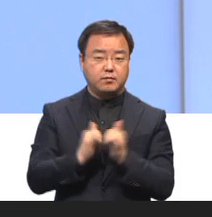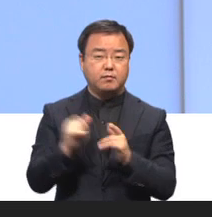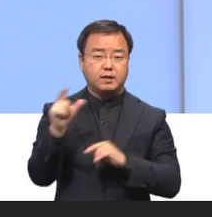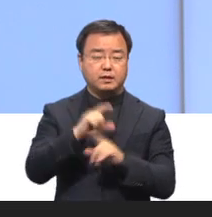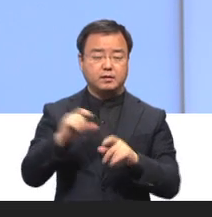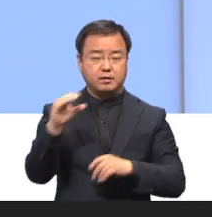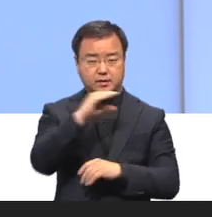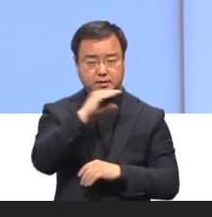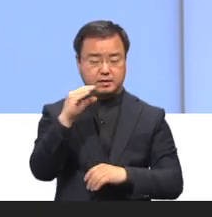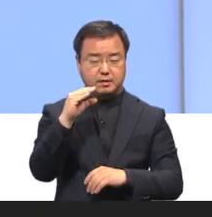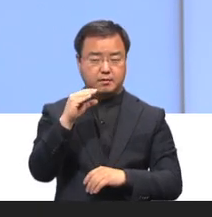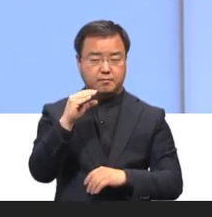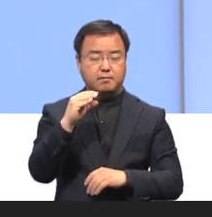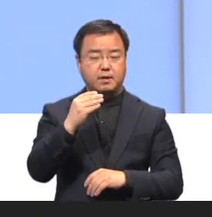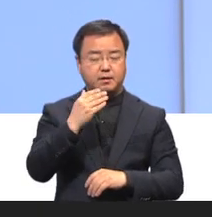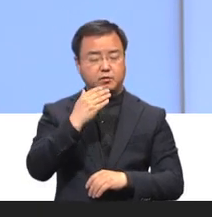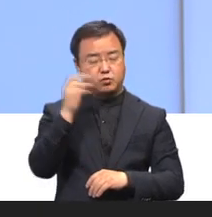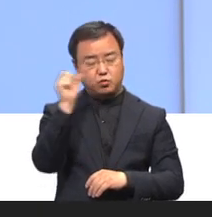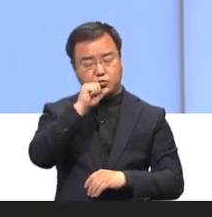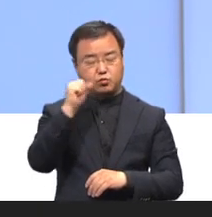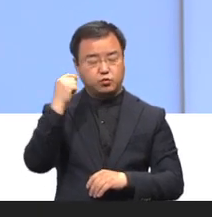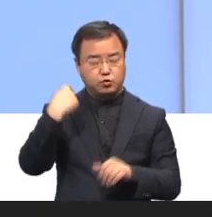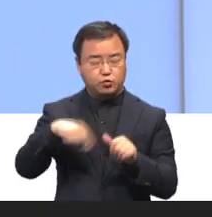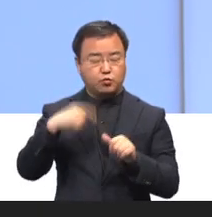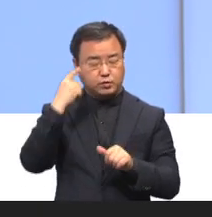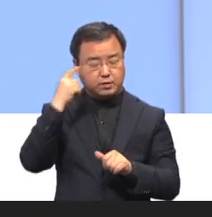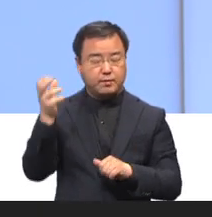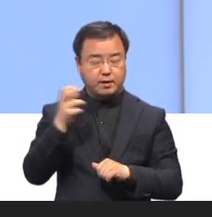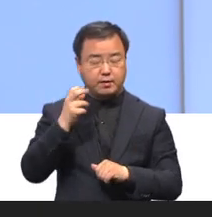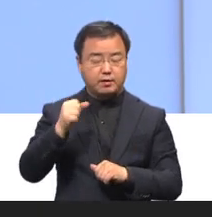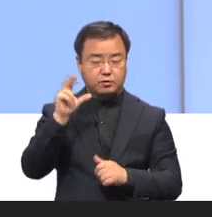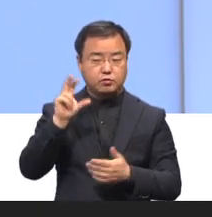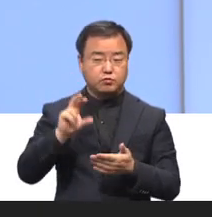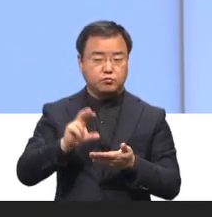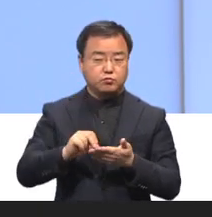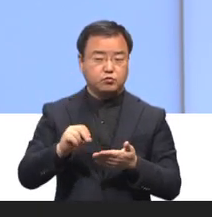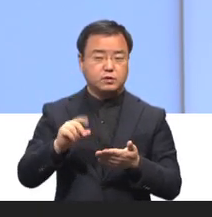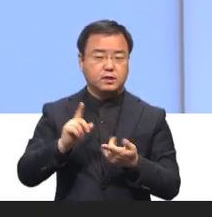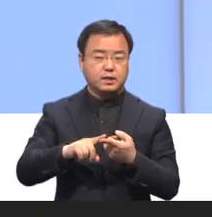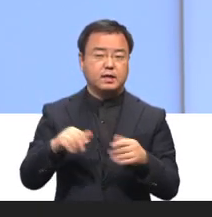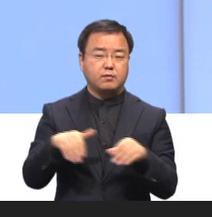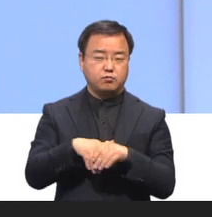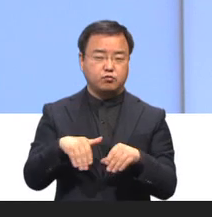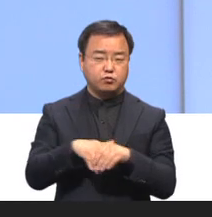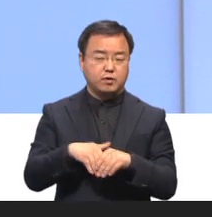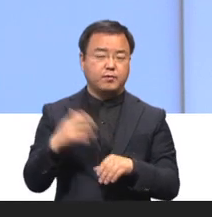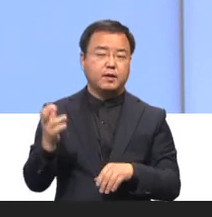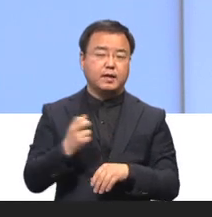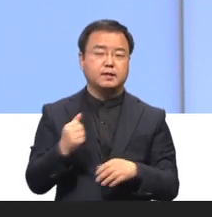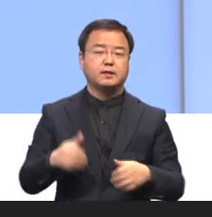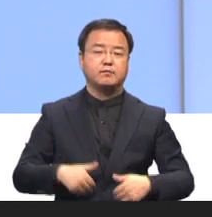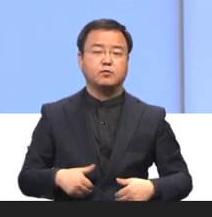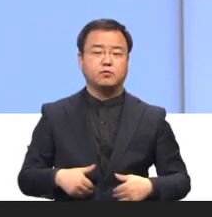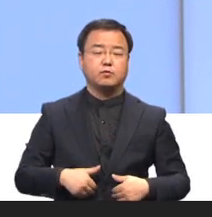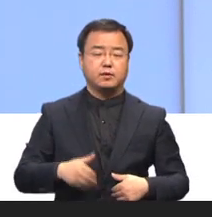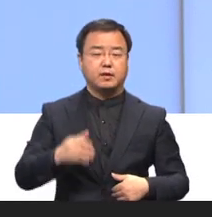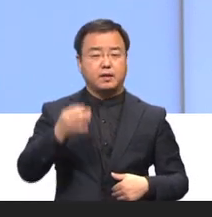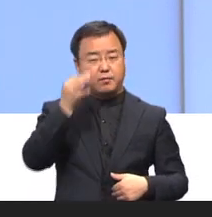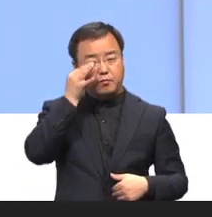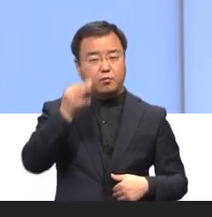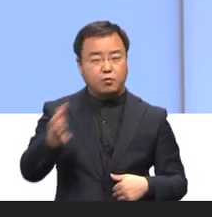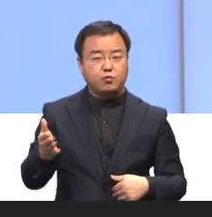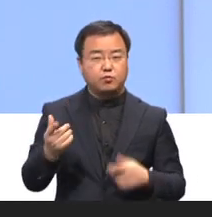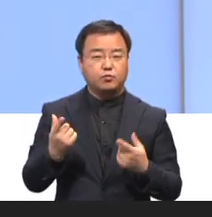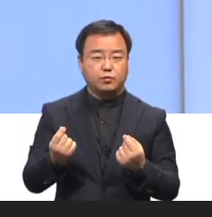건전하고 생산적인 교육관을 가지고 그런 문화가 좀 정착되어야 된다는 것을 이 스카이캐슬이 보여준 게 아닌가.